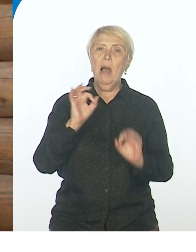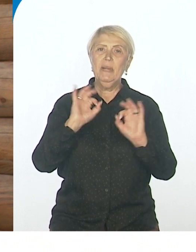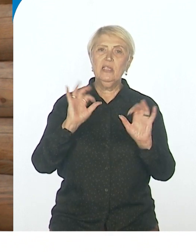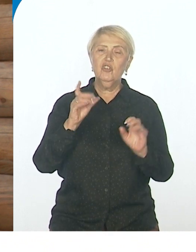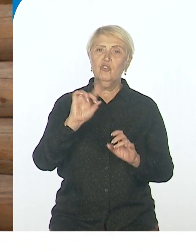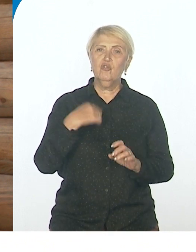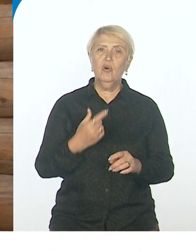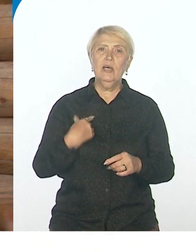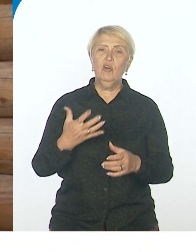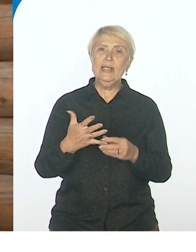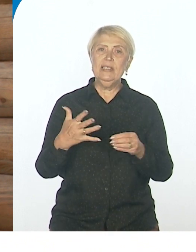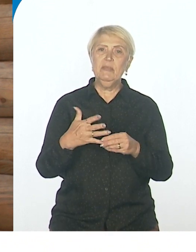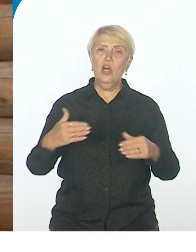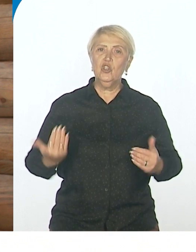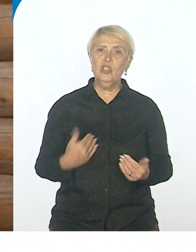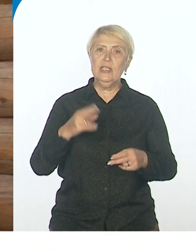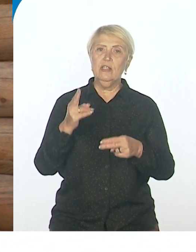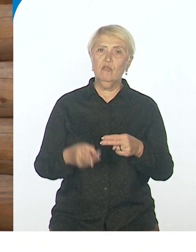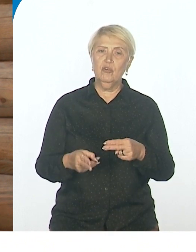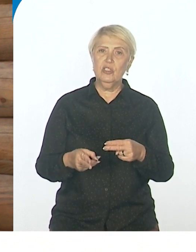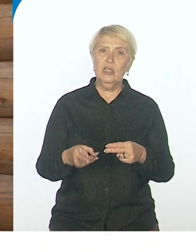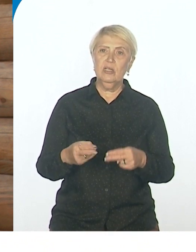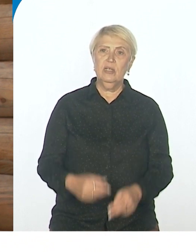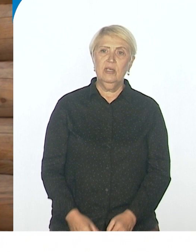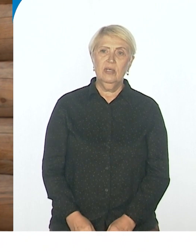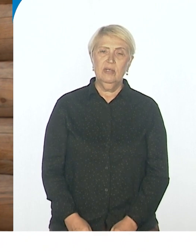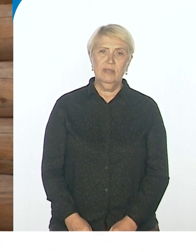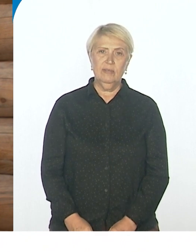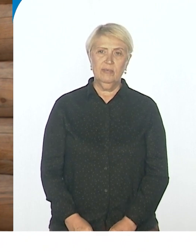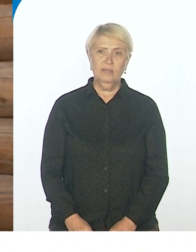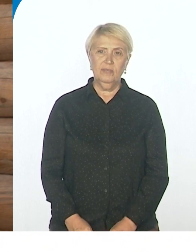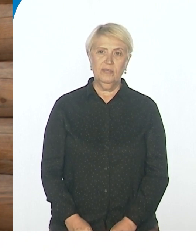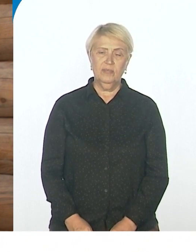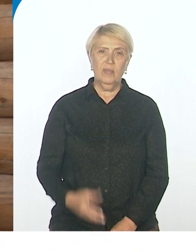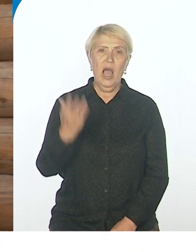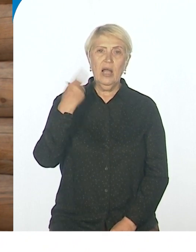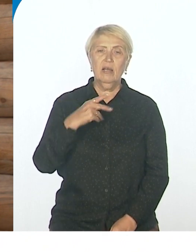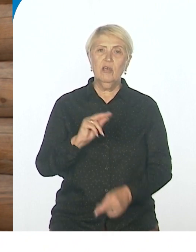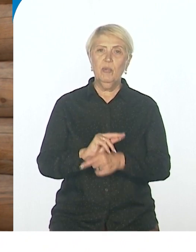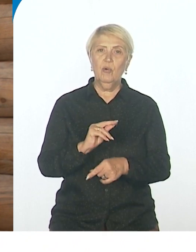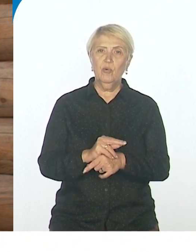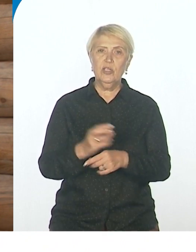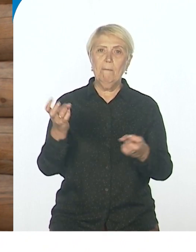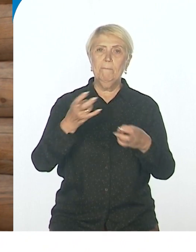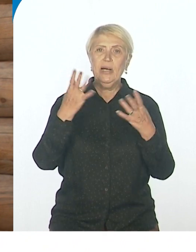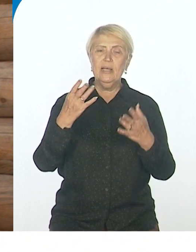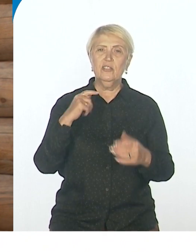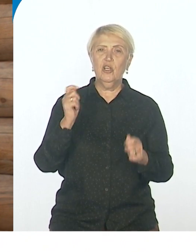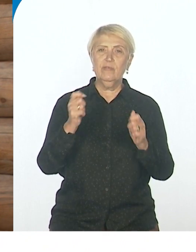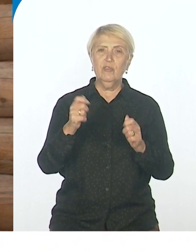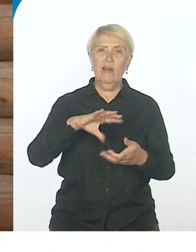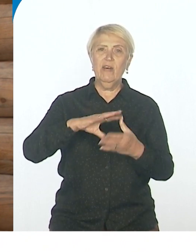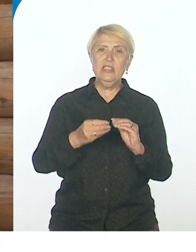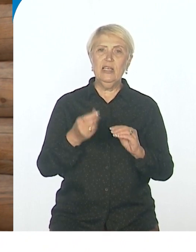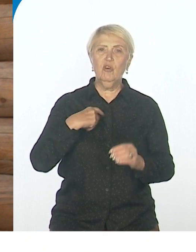И опять же звонится дальше трезвон. То есть как раз-таки, который мы учим с ребятами, праздничный звон во все колокола.